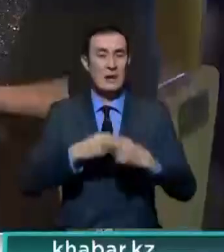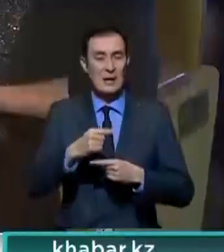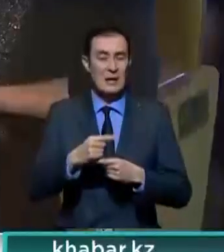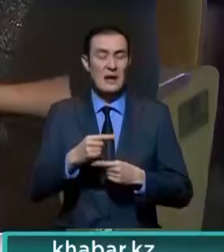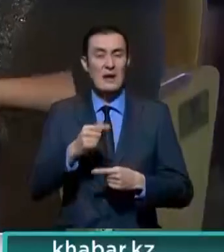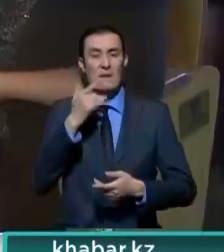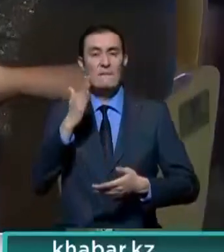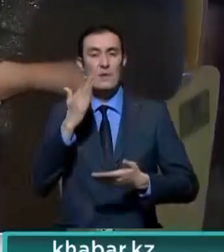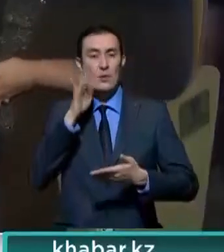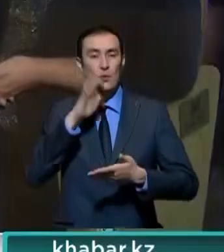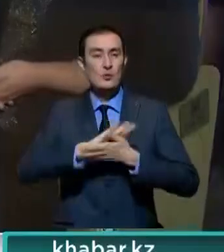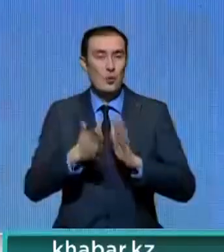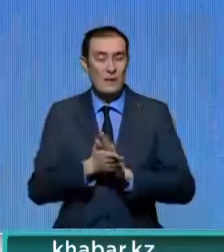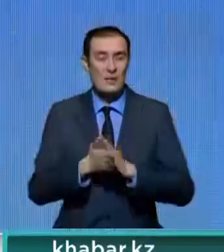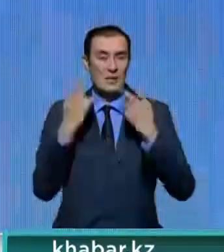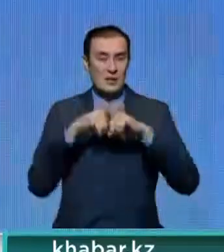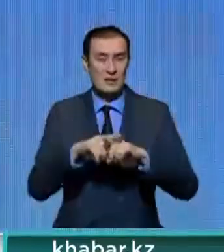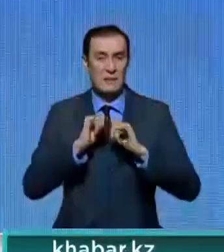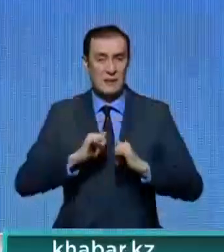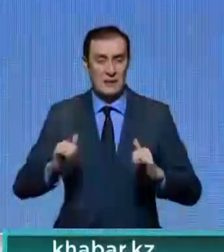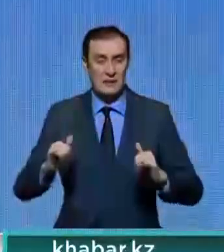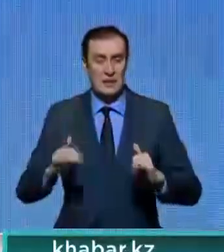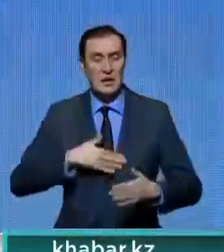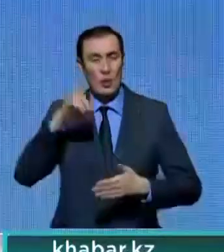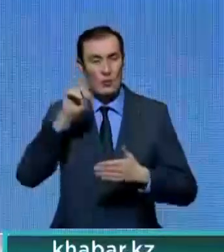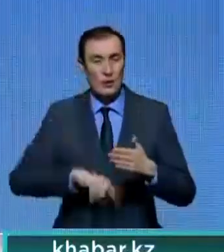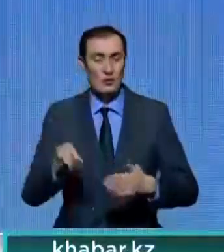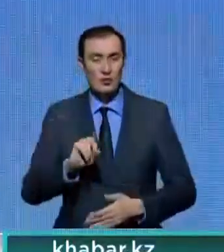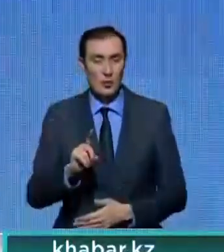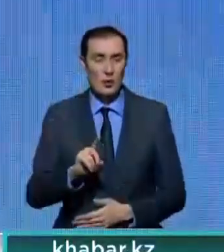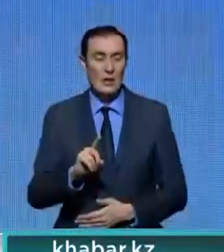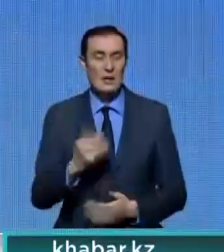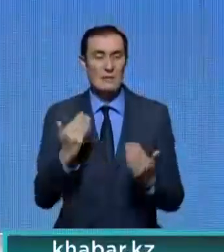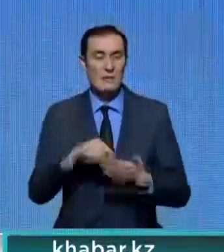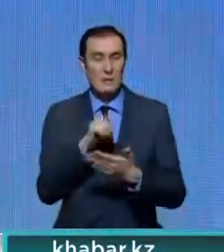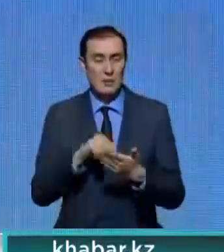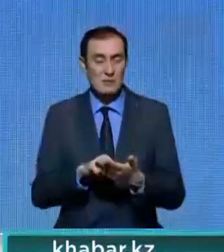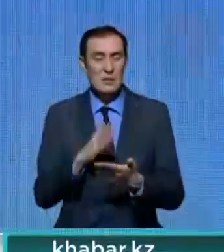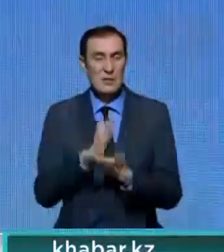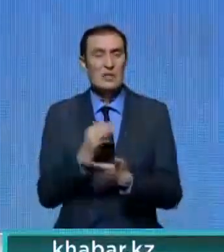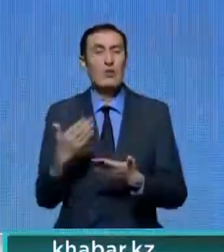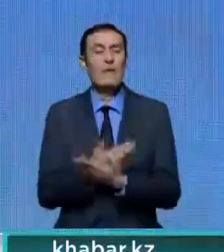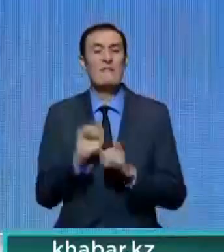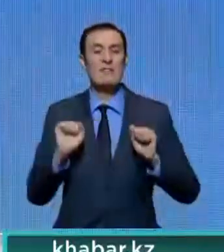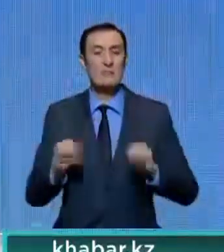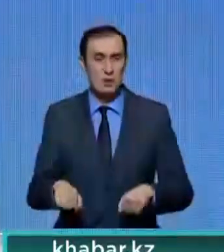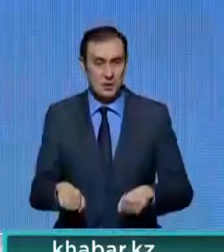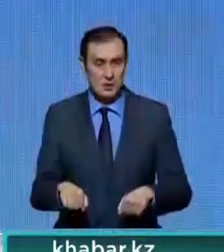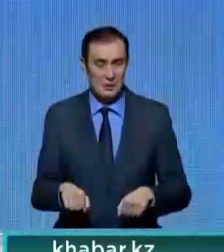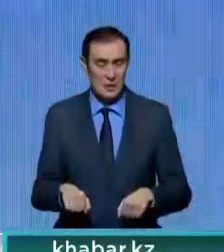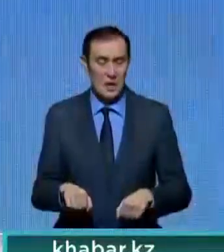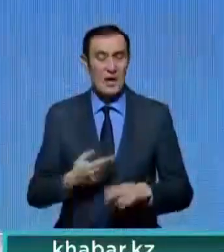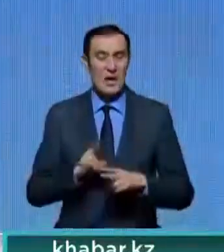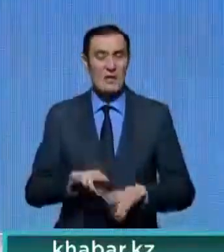условиях технологического прогресса. Я уверен, что всегда перед вызовами открываются и новые возможности.